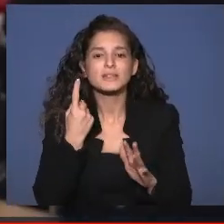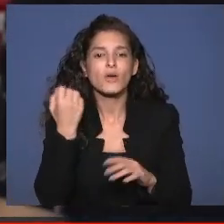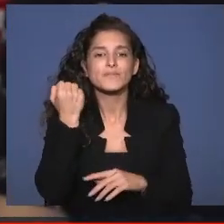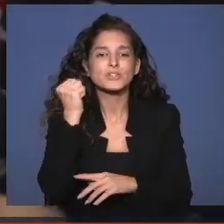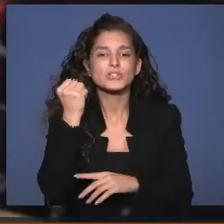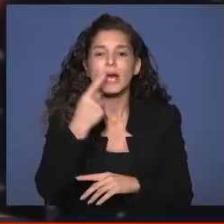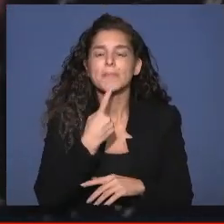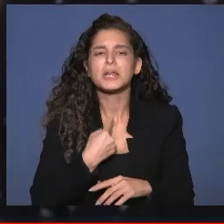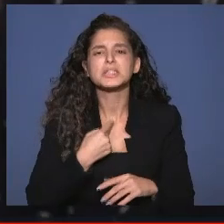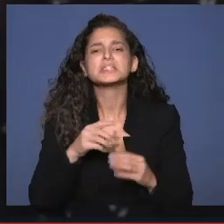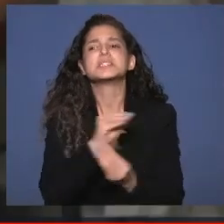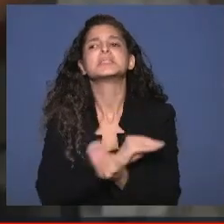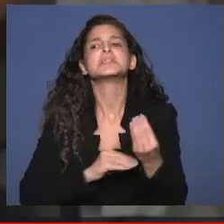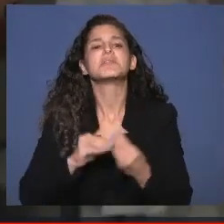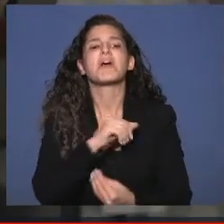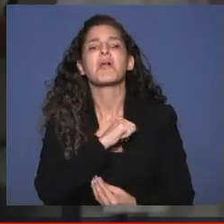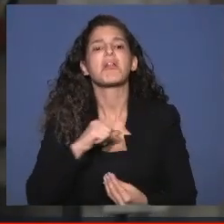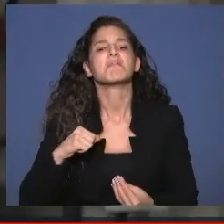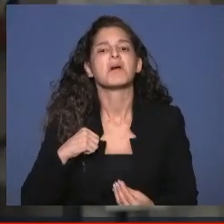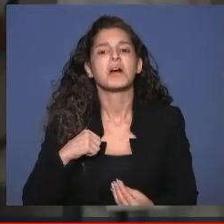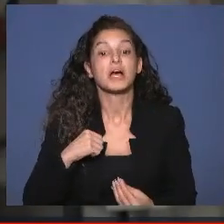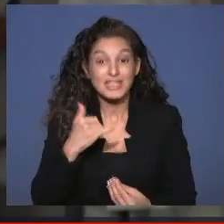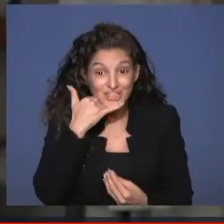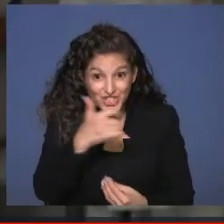אמרה לי, תסתדר לבד. אתה התקשרת לעירייה וביקשת